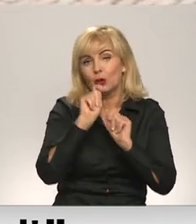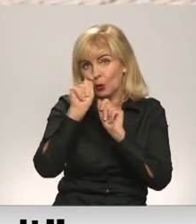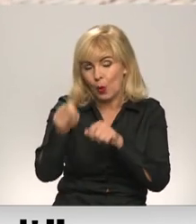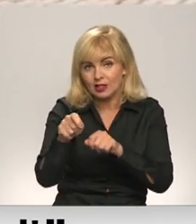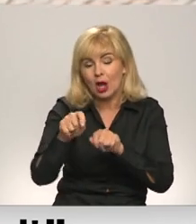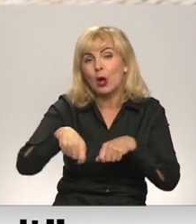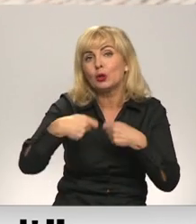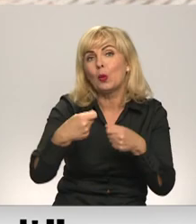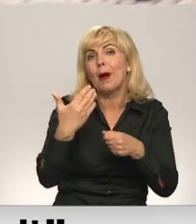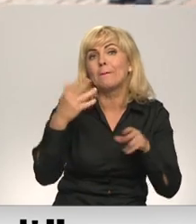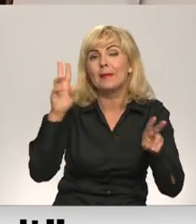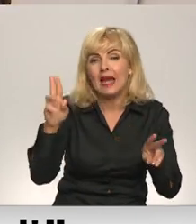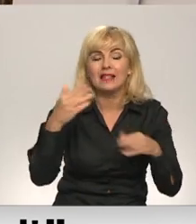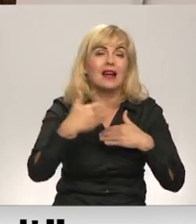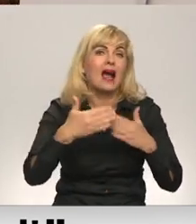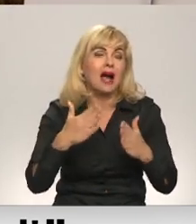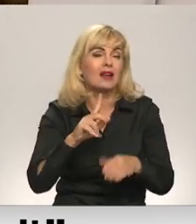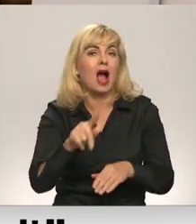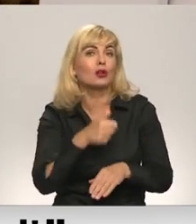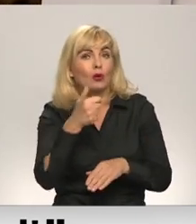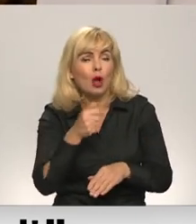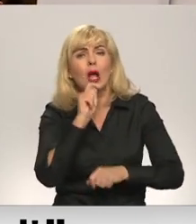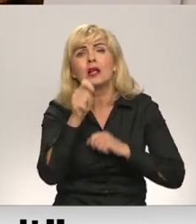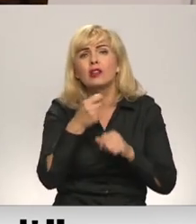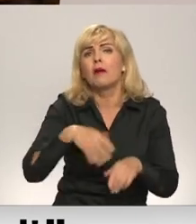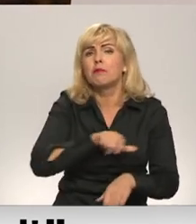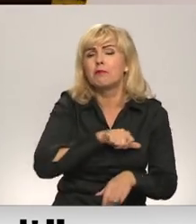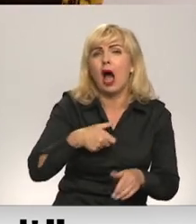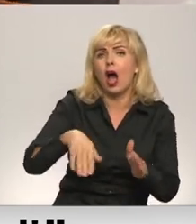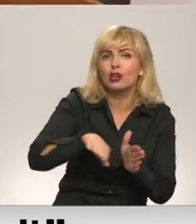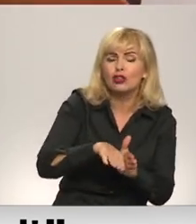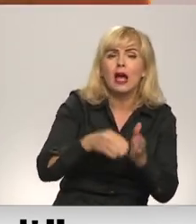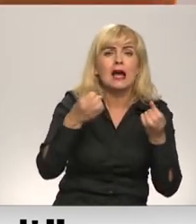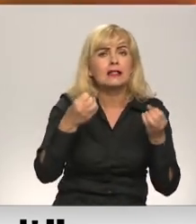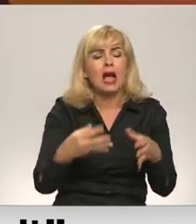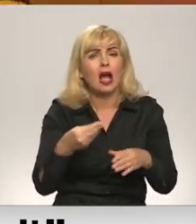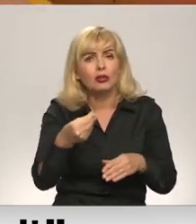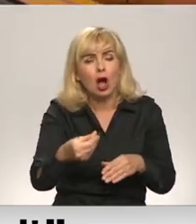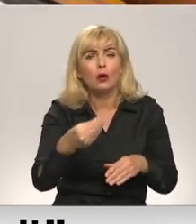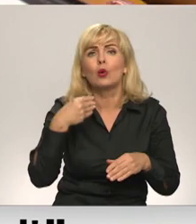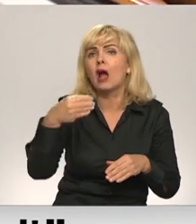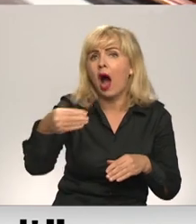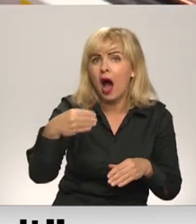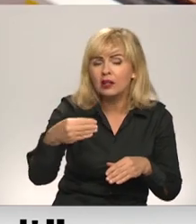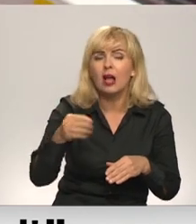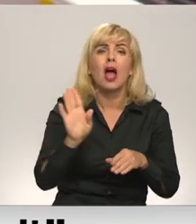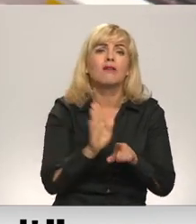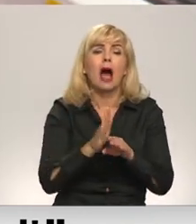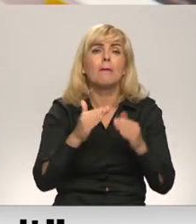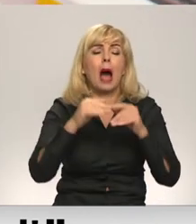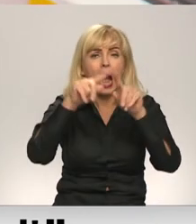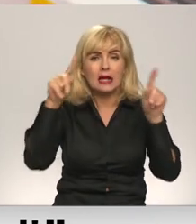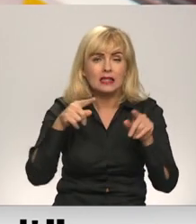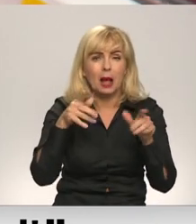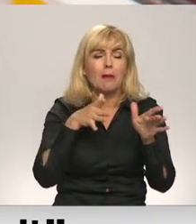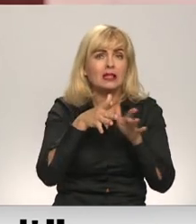5 kastītē un tā katru gadu. Ziedot iespējams gan klātienē ar skaidru naudu vai karti, gan Dod 5 mājaslapā pasūtot dziesmu par 5